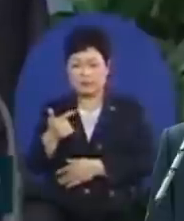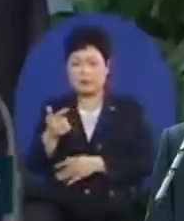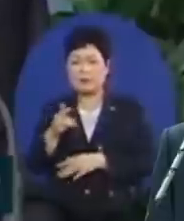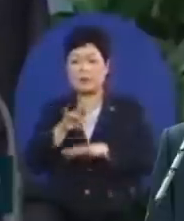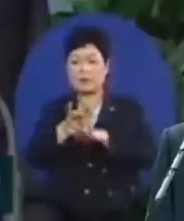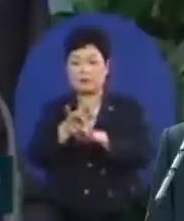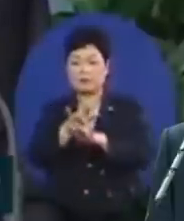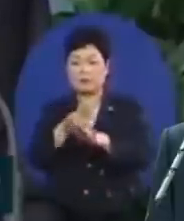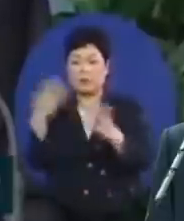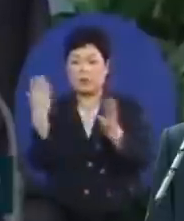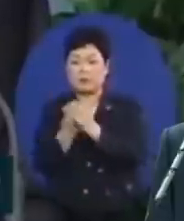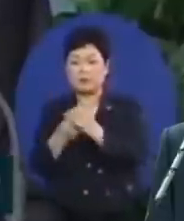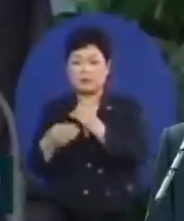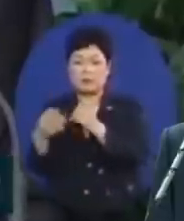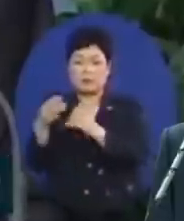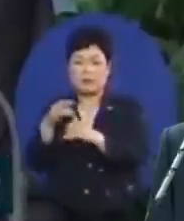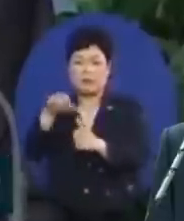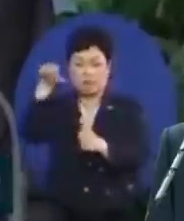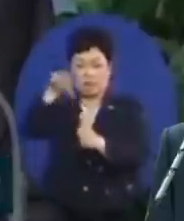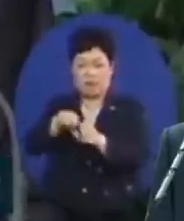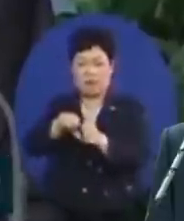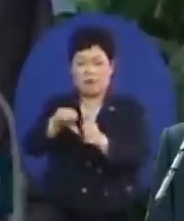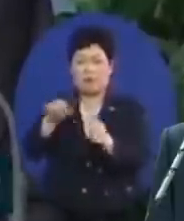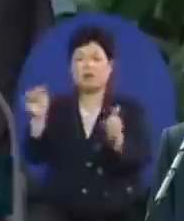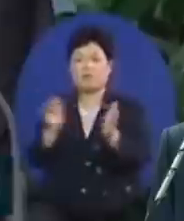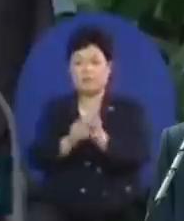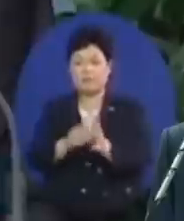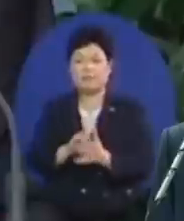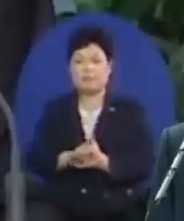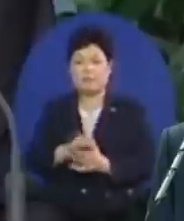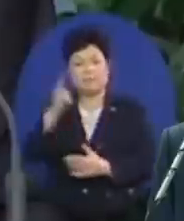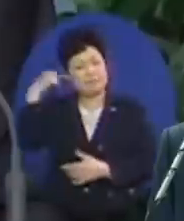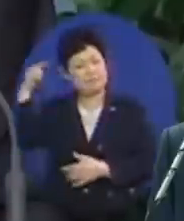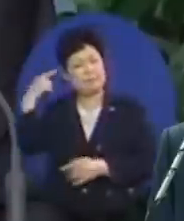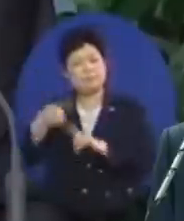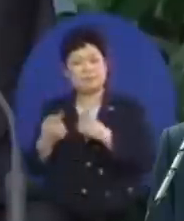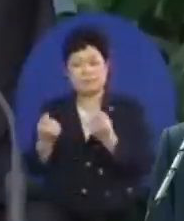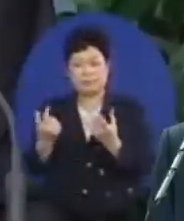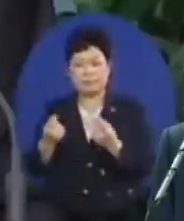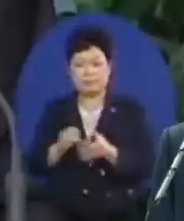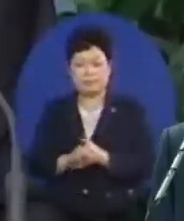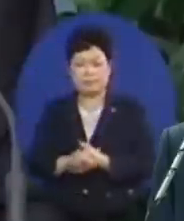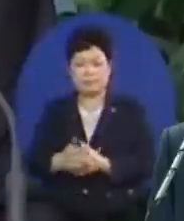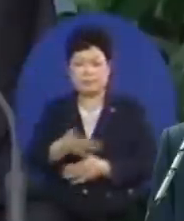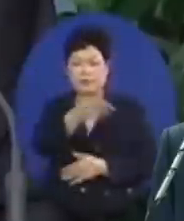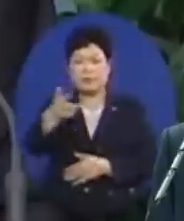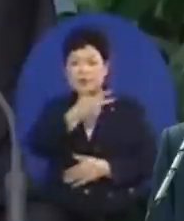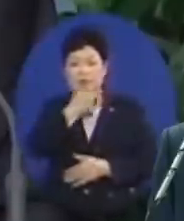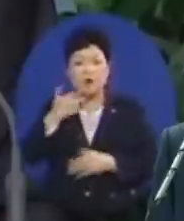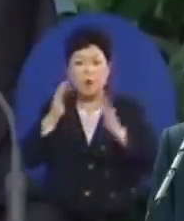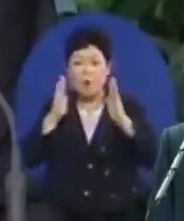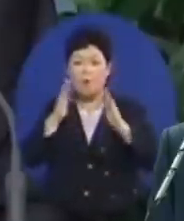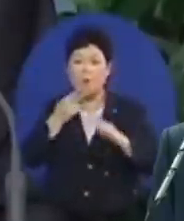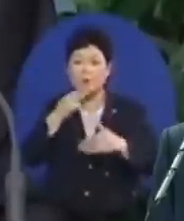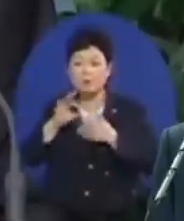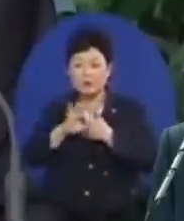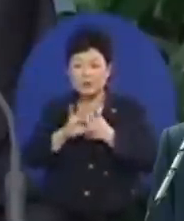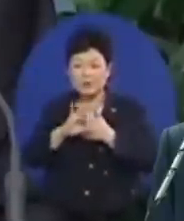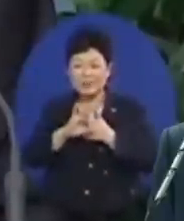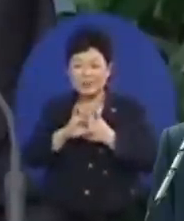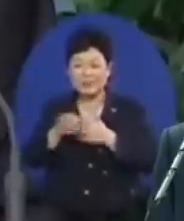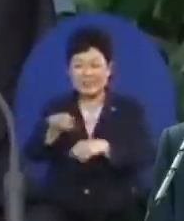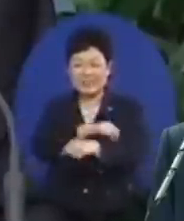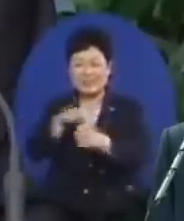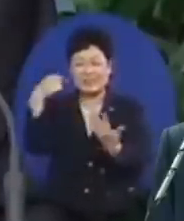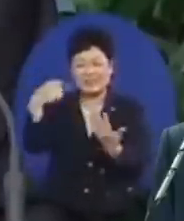사로잡히는 것을 말하는 거죠. 귀신 들리는 것을 말하는 것입니다. 여러분, 영어 공부 안 했어도 오늘 과외 공부